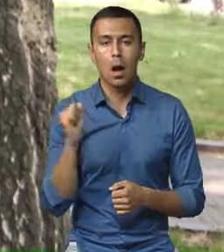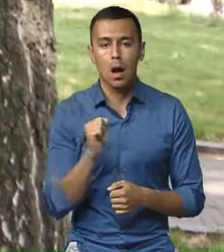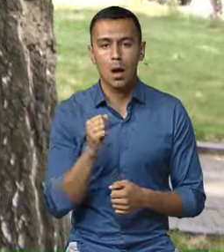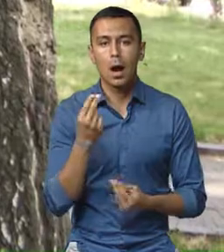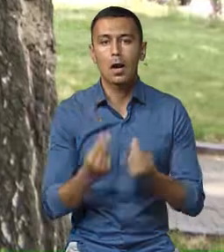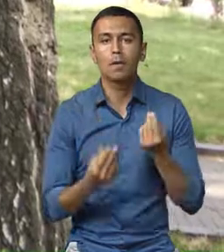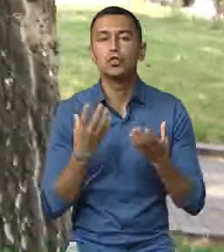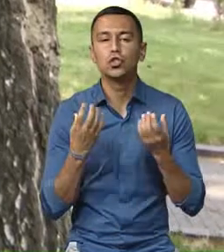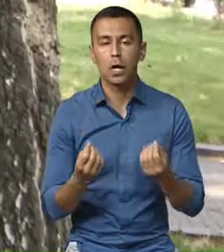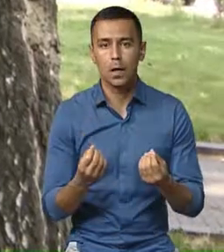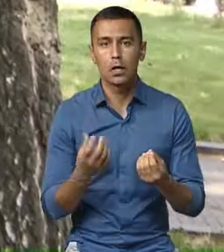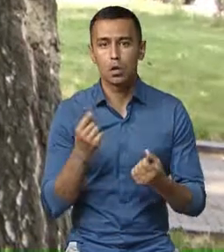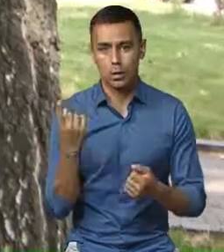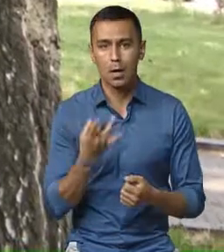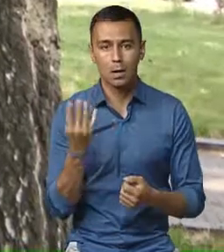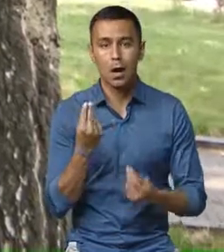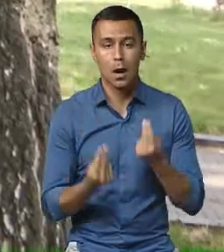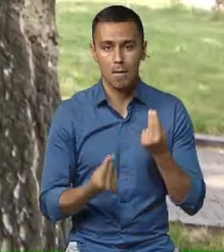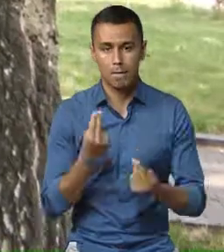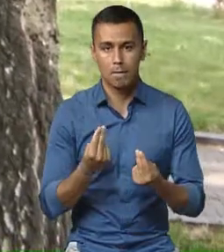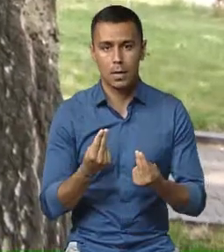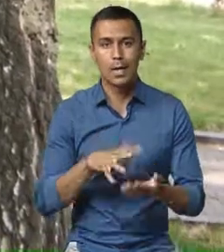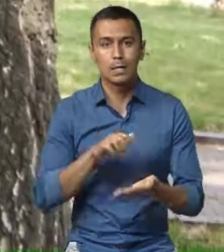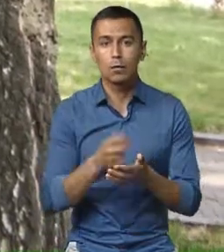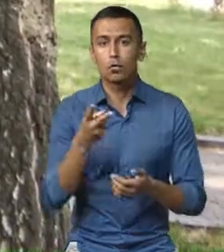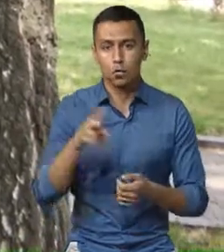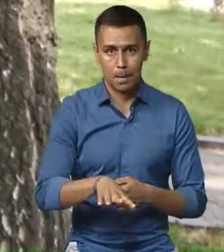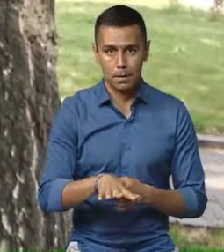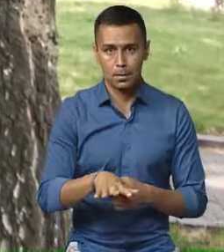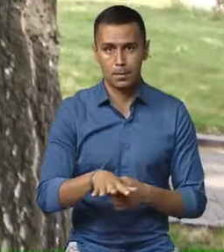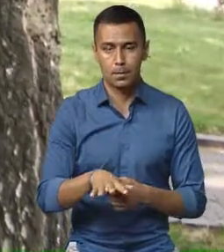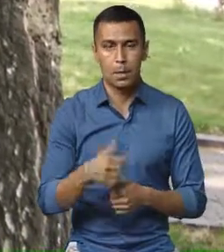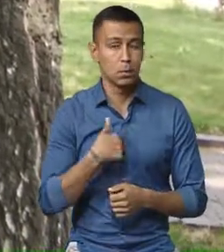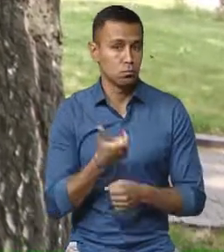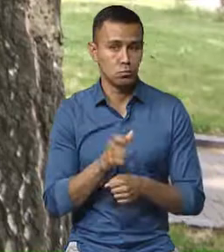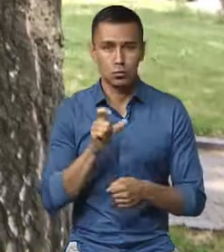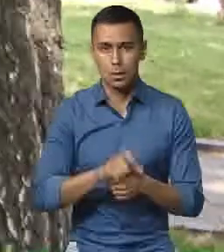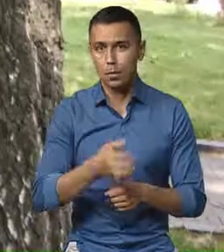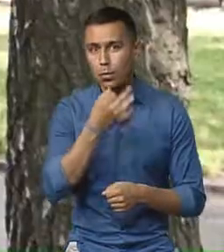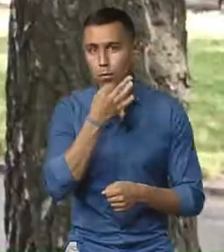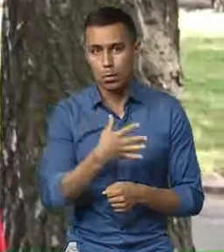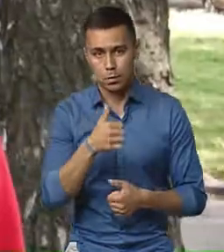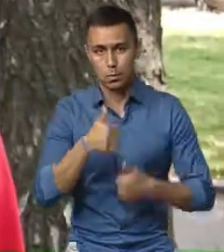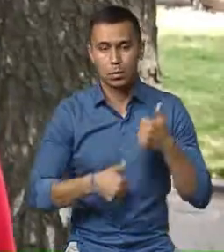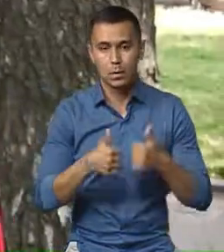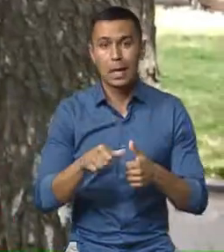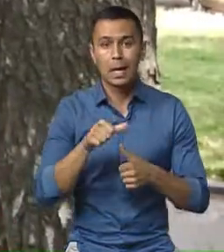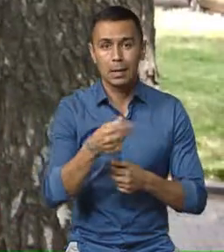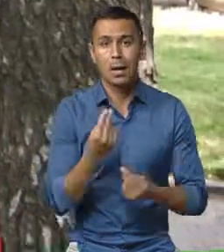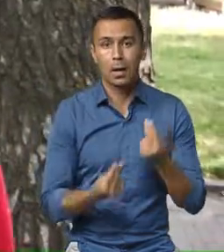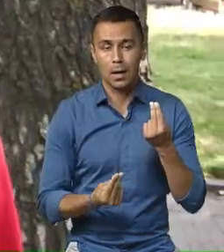грав ще один раз грав, зайняв друге місце. Мені дуже подобається турнір. Крім гри,